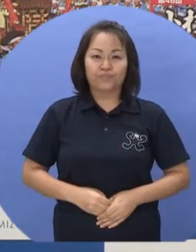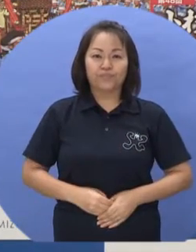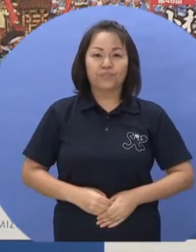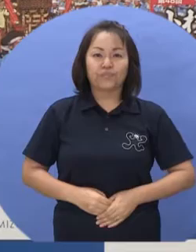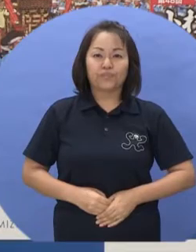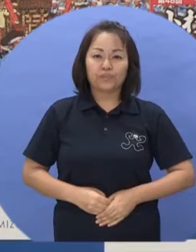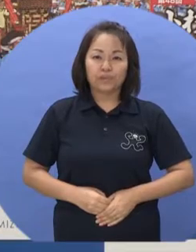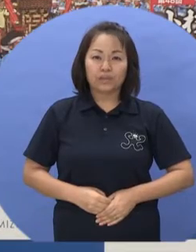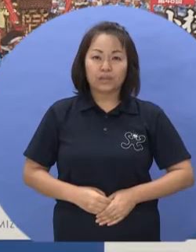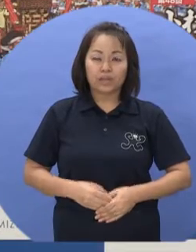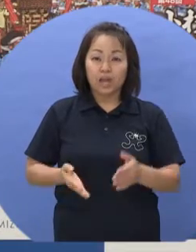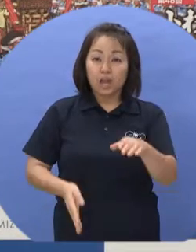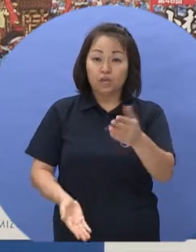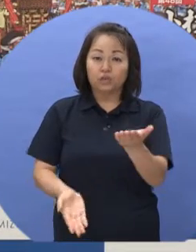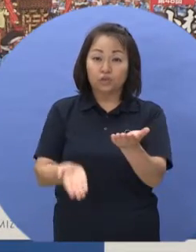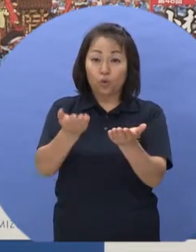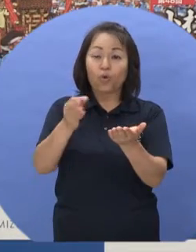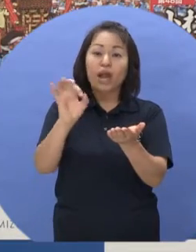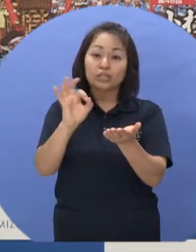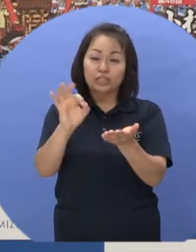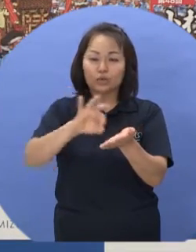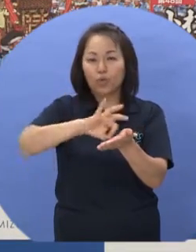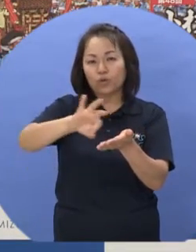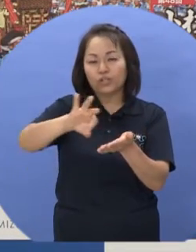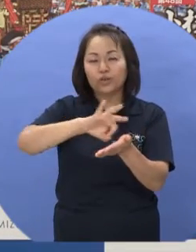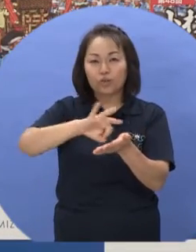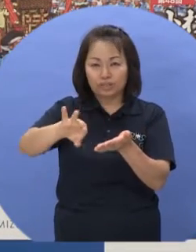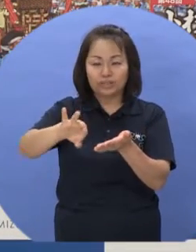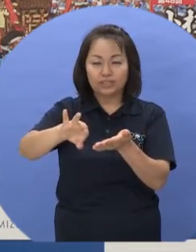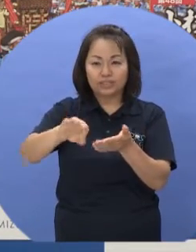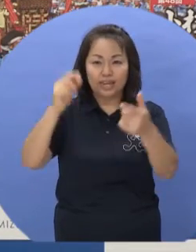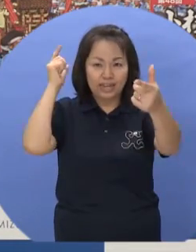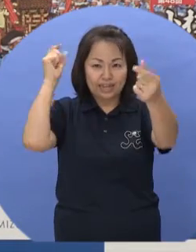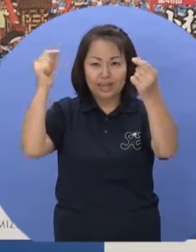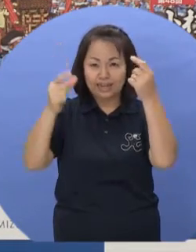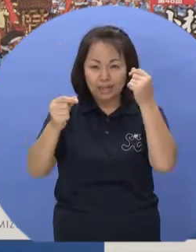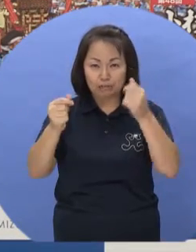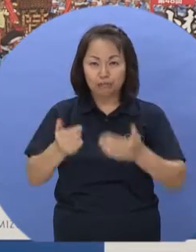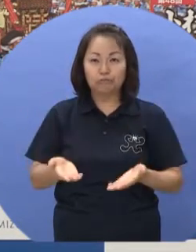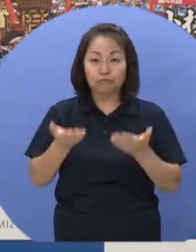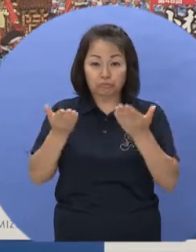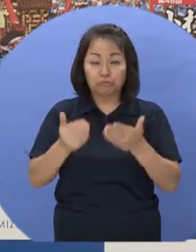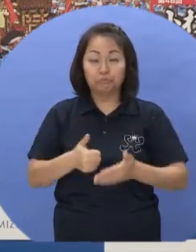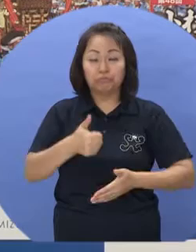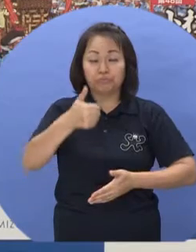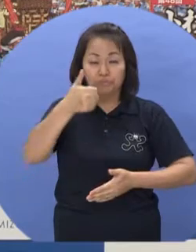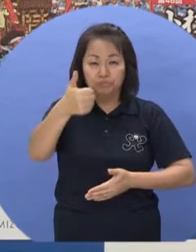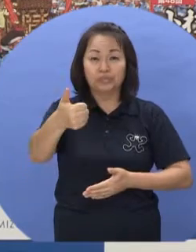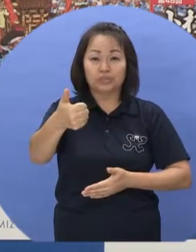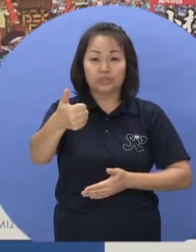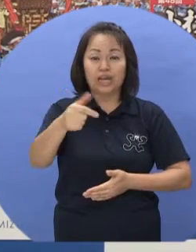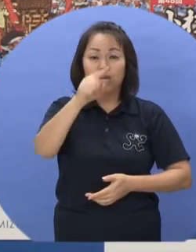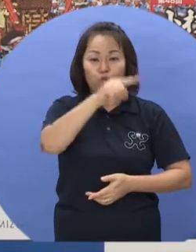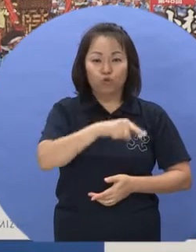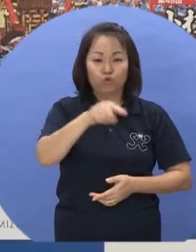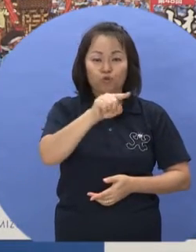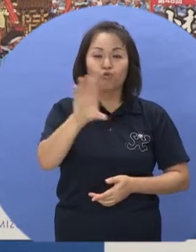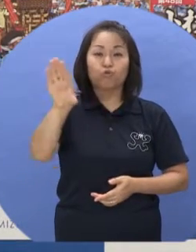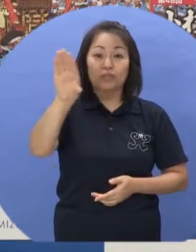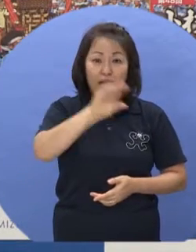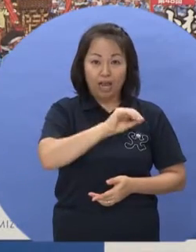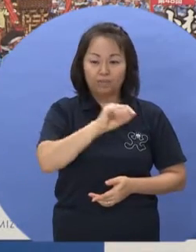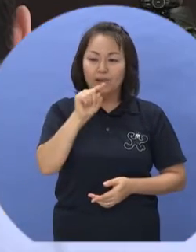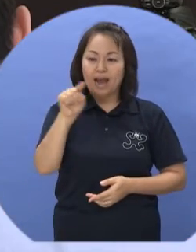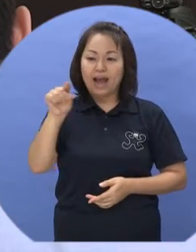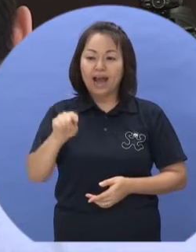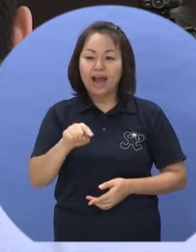では奨学金を利用して大学などへ進学された学生の方々の U ターン、I ターンを支援をしたい